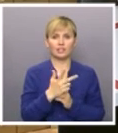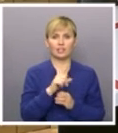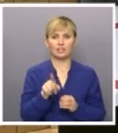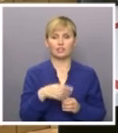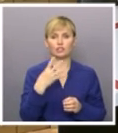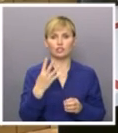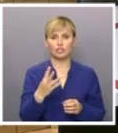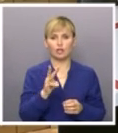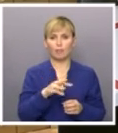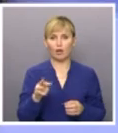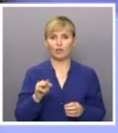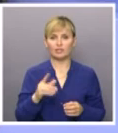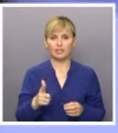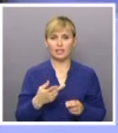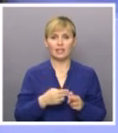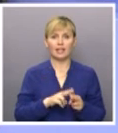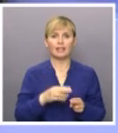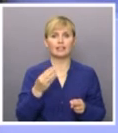миллиона тенге. И на эти деньги